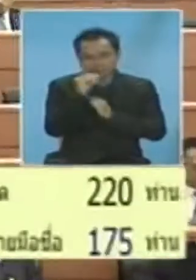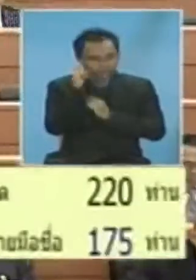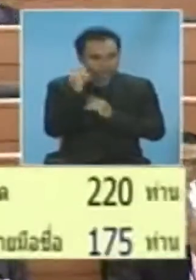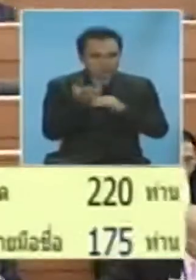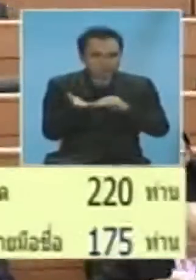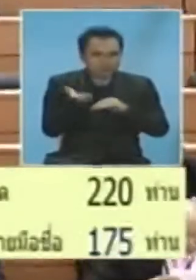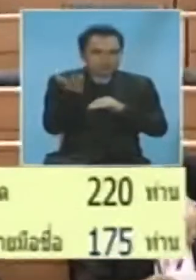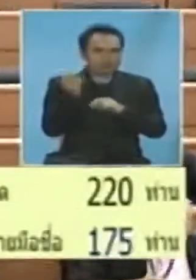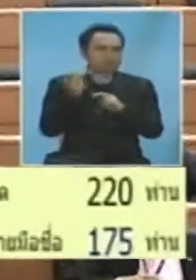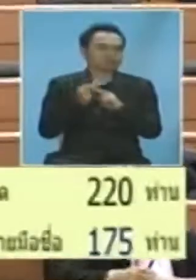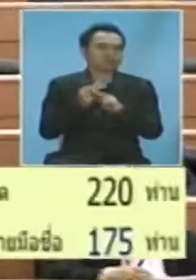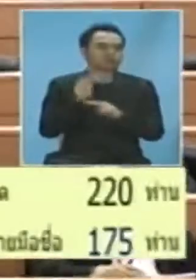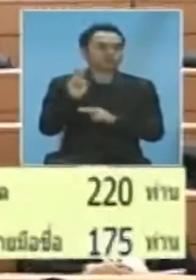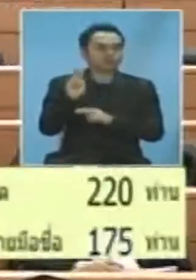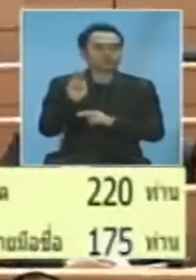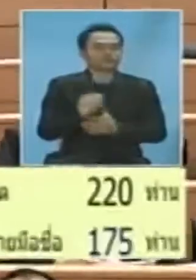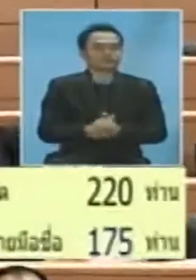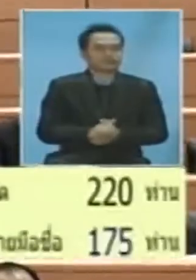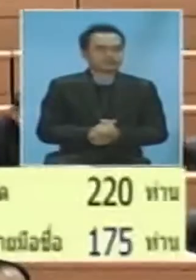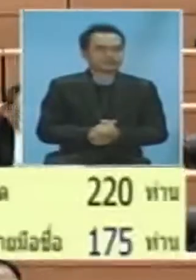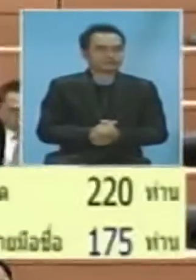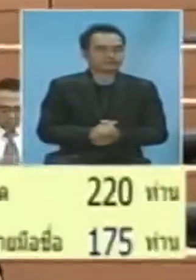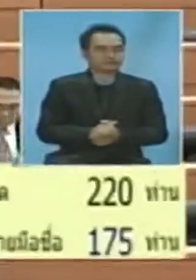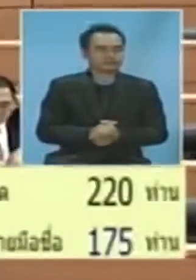ลาดถึง1เท่าตัว